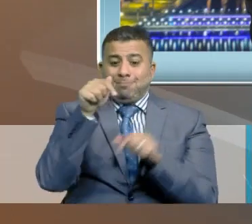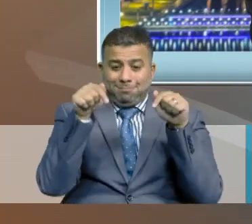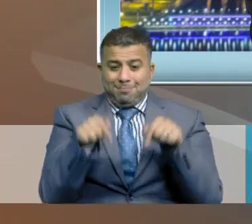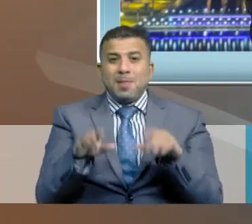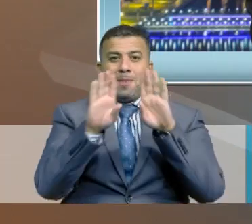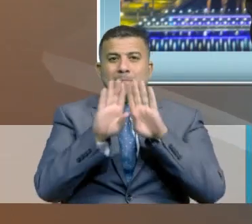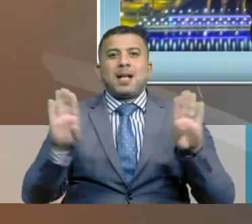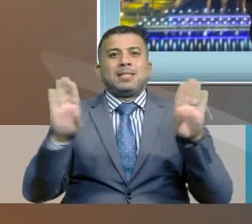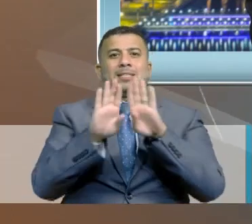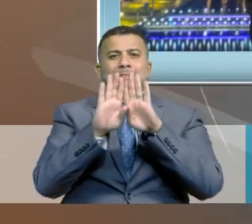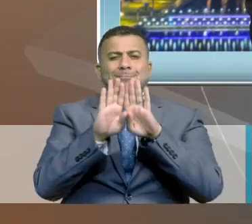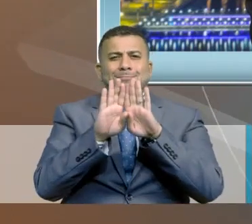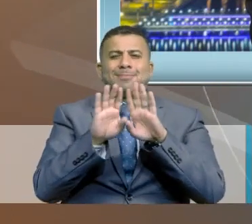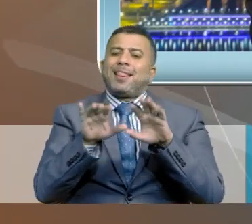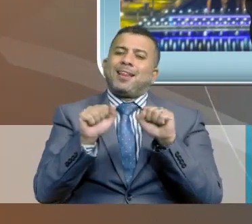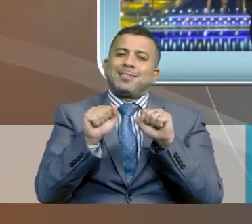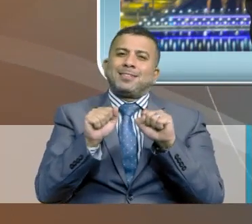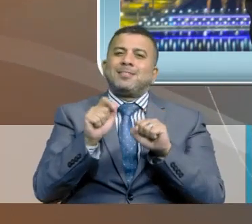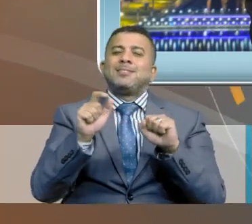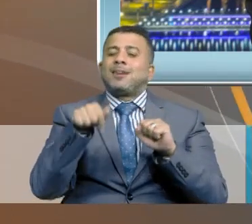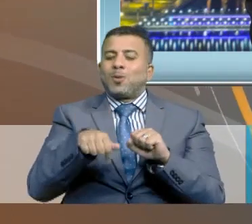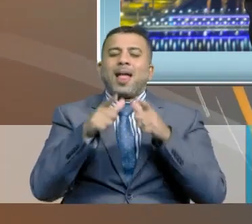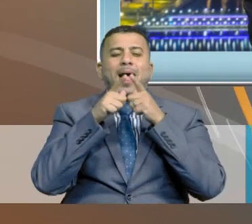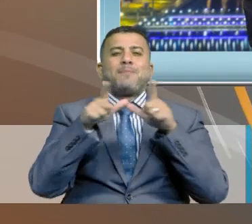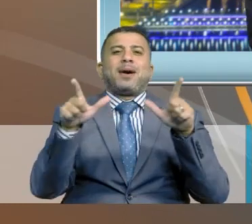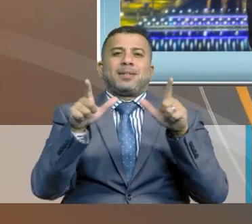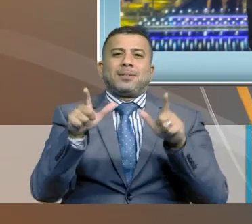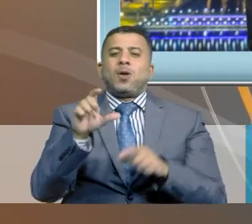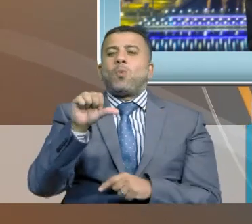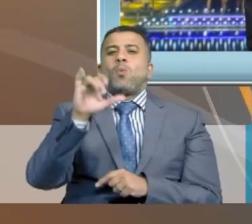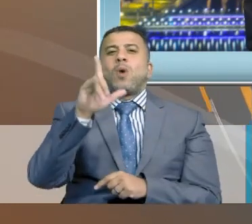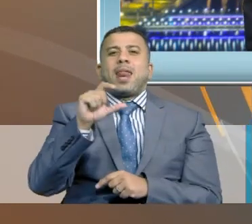في مسرح المجاز، العودة إليكم في استديو مركز الأخبار. نعم